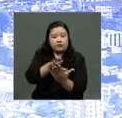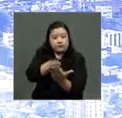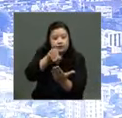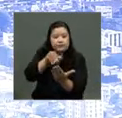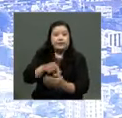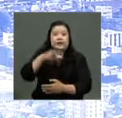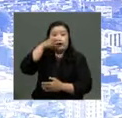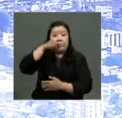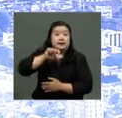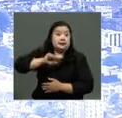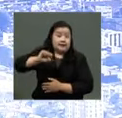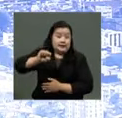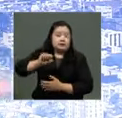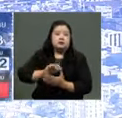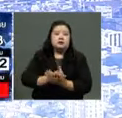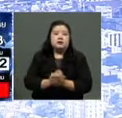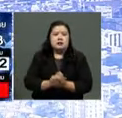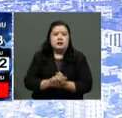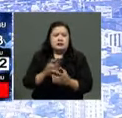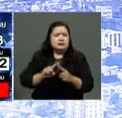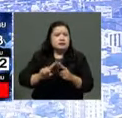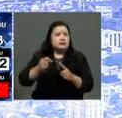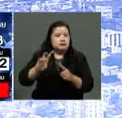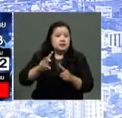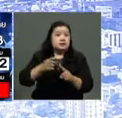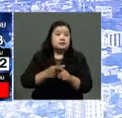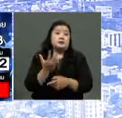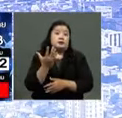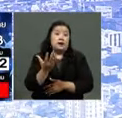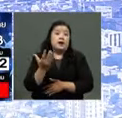นะครับผมอีกตำแหน่งนึงก็เป็นเจ้าหน้าที่ศูนย์ปฏิบัติการด้านข้อมูลข่าวสารและสื่อสังคมออนไลน์ครับอยู่ในสปกครับก็อยากจะกลับเรียนว่าต้องขอขอบคุณพี่น้องประชาชนชาวไทยทุกท่านนะครับที่ช่วยกันใช้นะครับแพทฟอร์มไทยชนะครับเราเปิดPad forมาตั้งแต่วันที่ 17